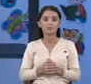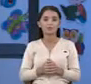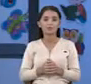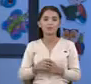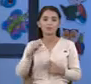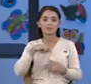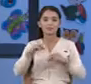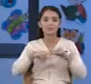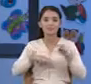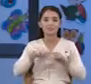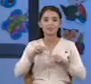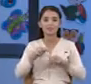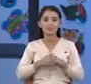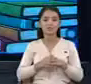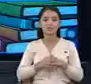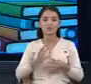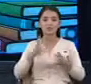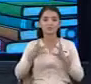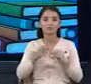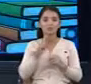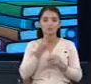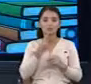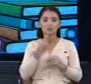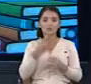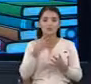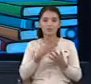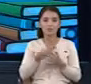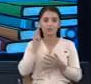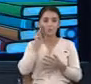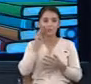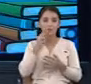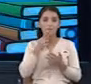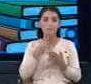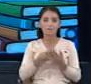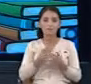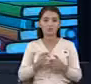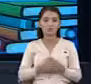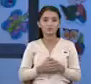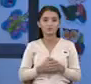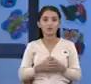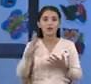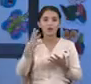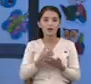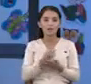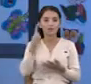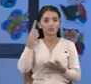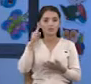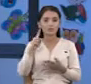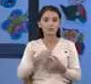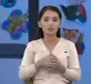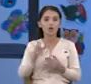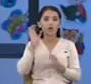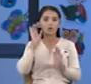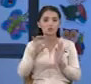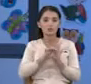Позволит ли наше настроение преодолеть все трудности на нашем уроке? Посмотрим. Отгадаем